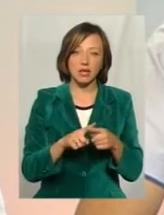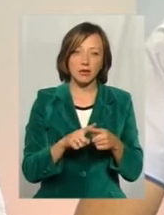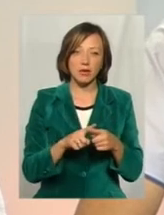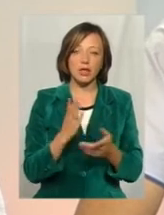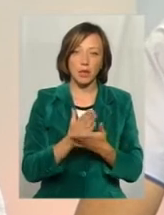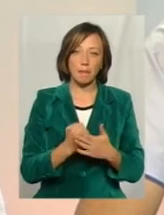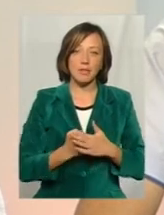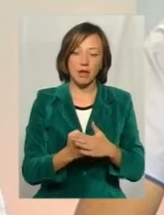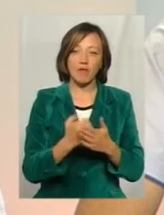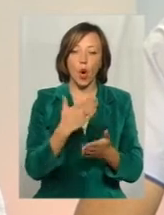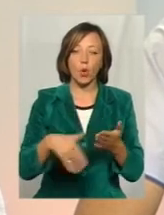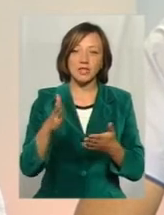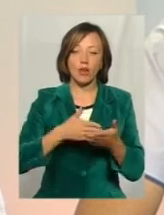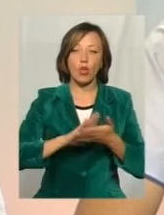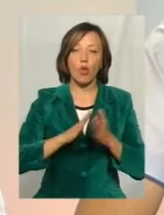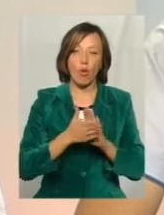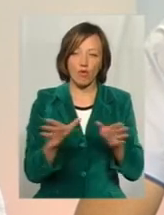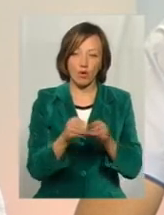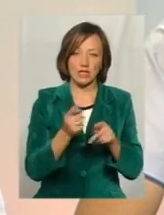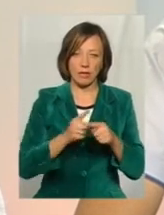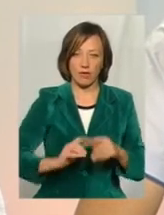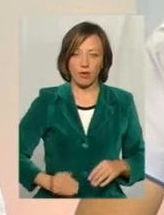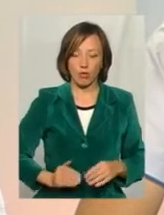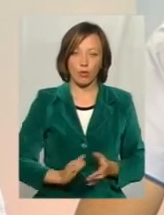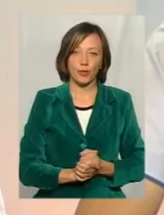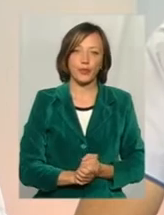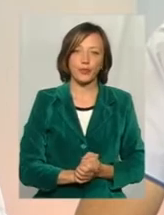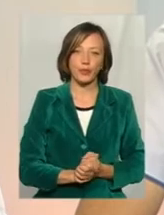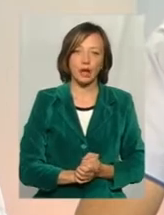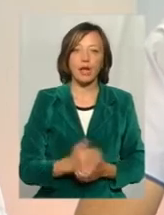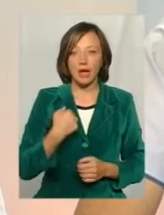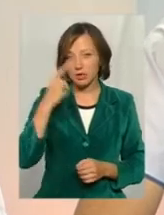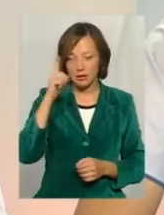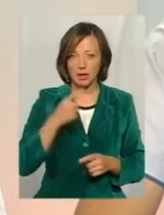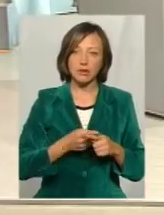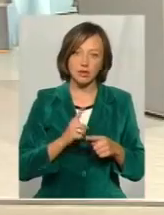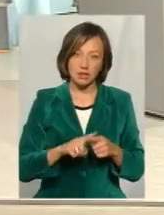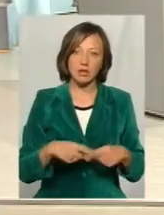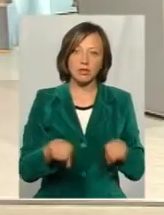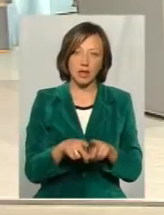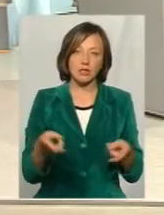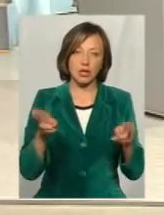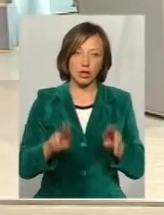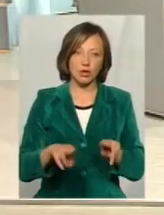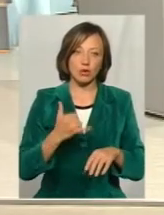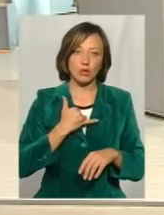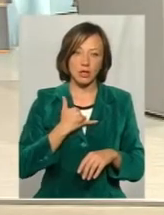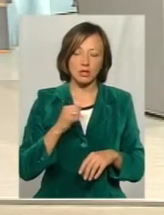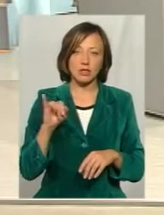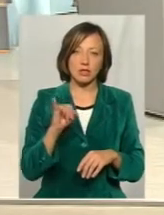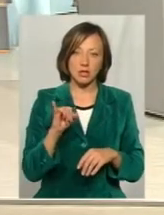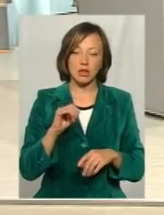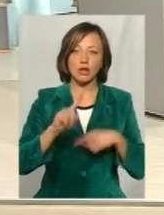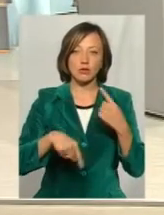є підставою для розірвання договору з даним перевізником. І наскільки мені відомо, він це так і залишиться. Так у нас і